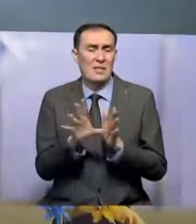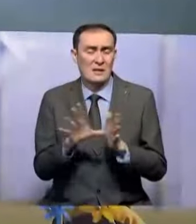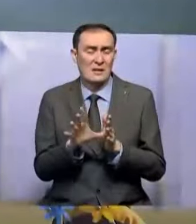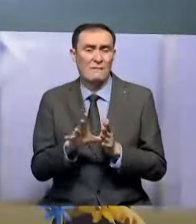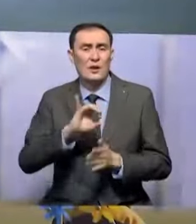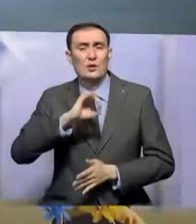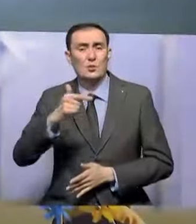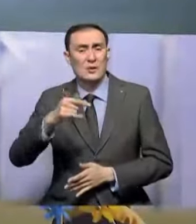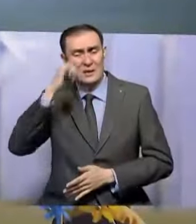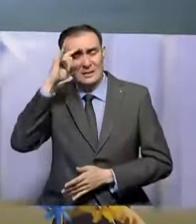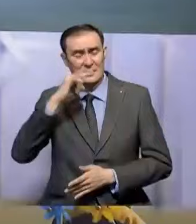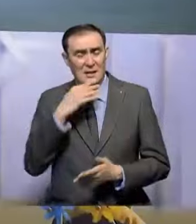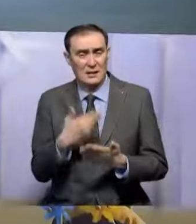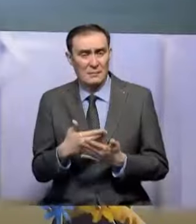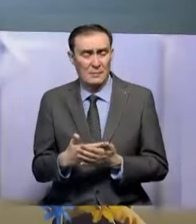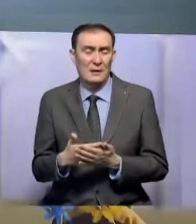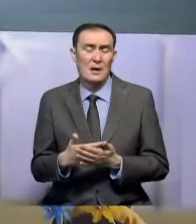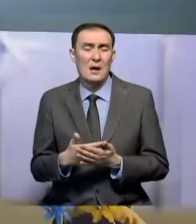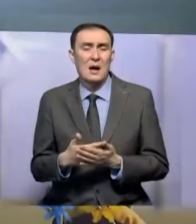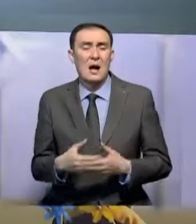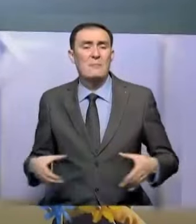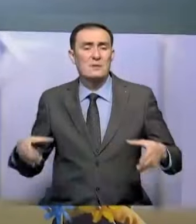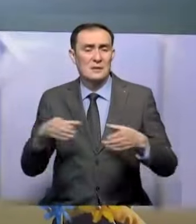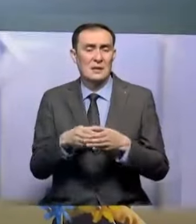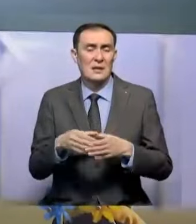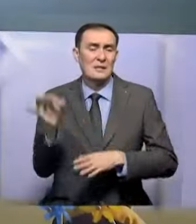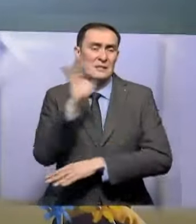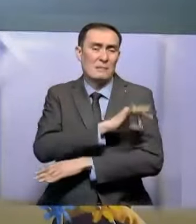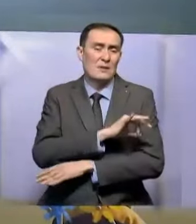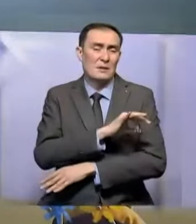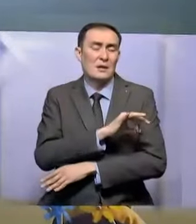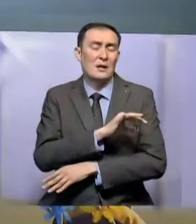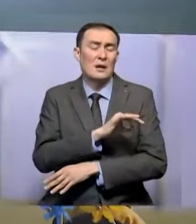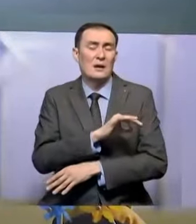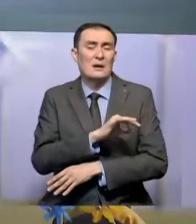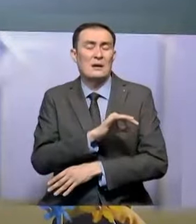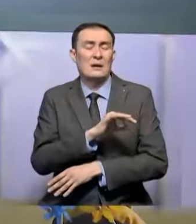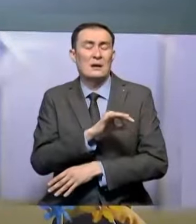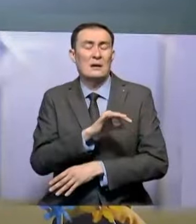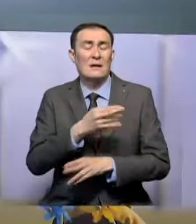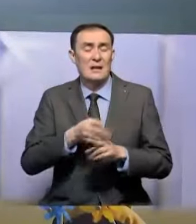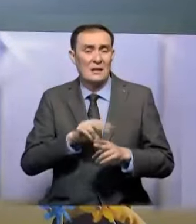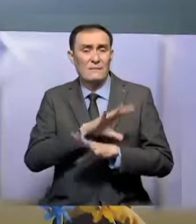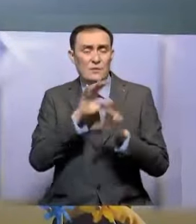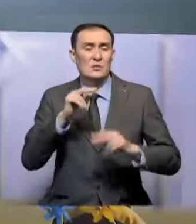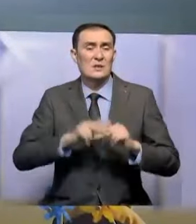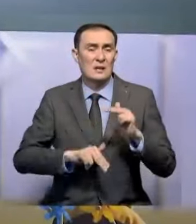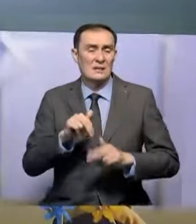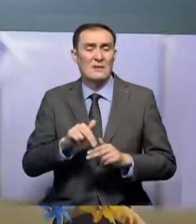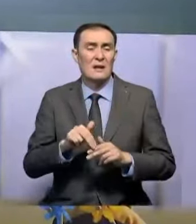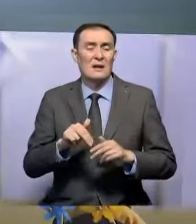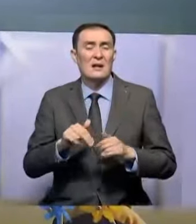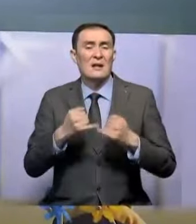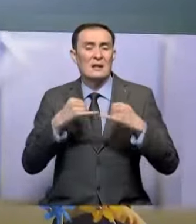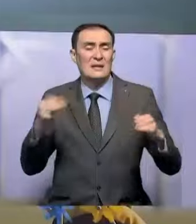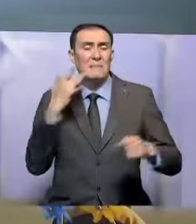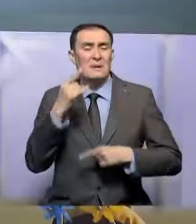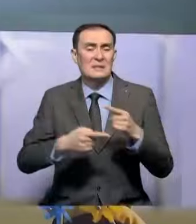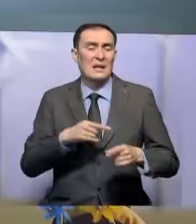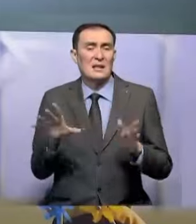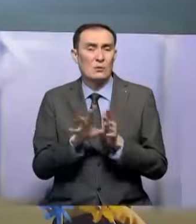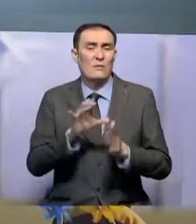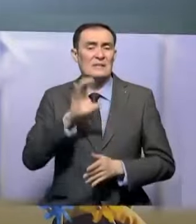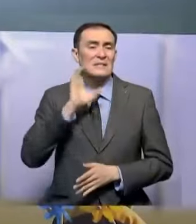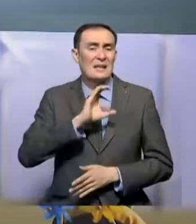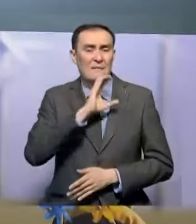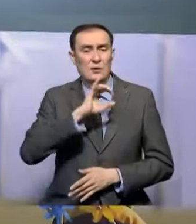Южной зоны вот объединение Западной зоны с ез Казахстана это строительство от линии постоянного тока с севера